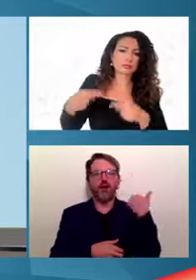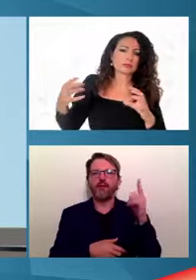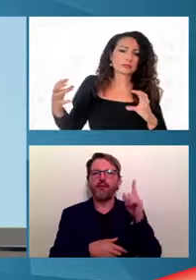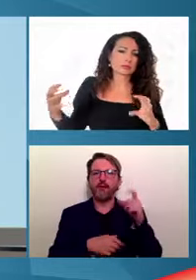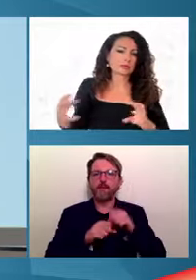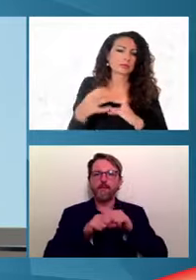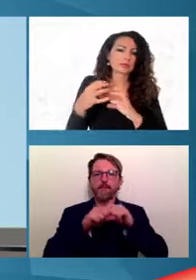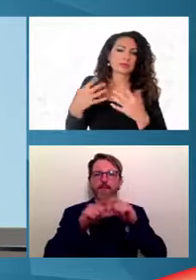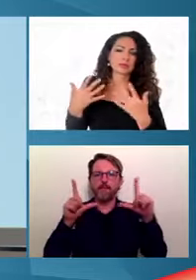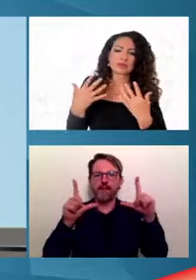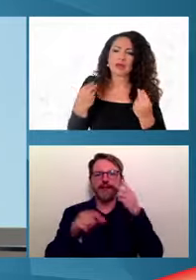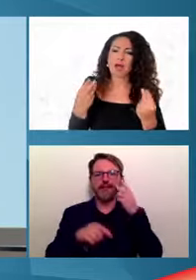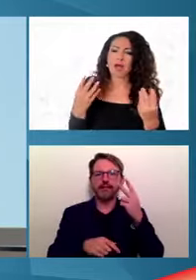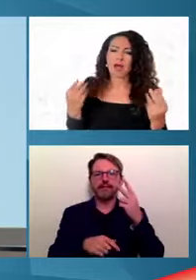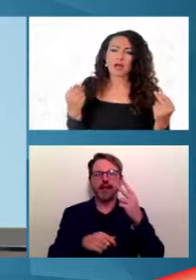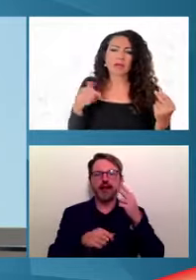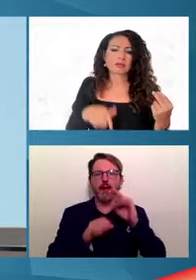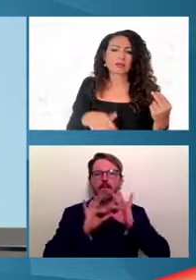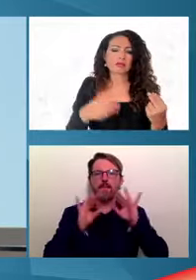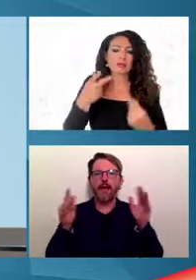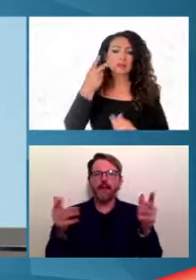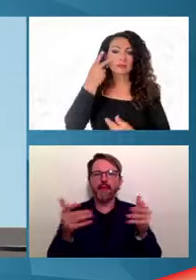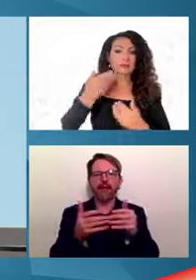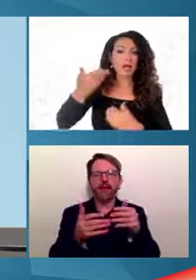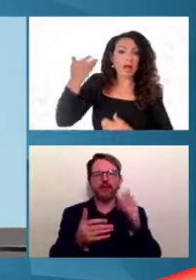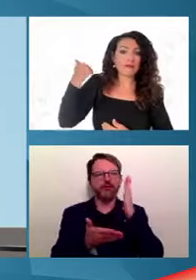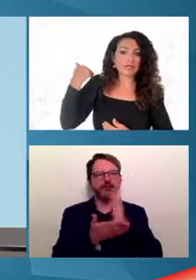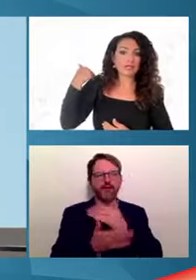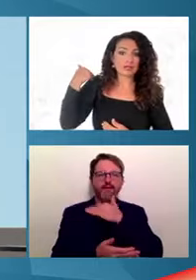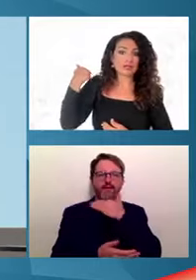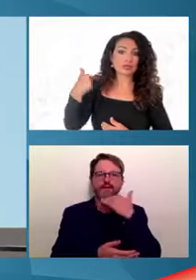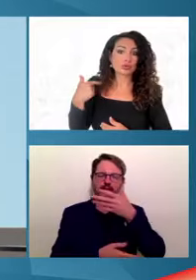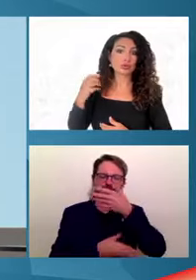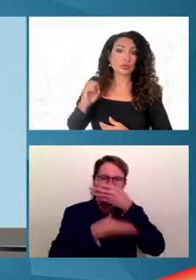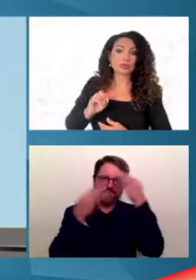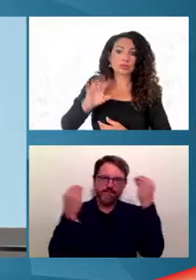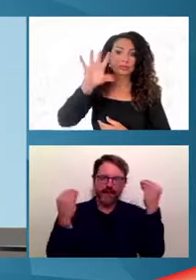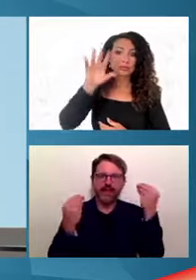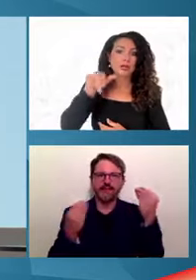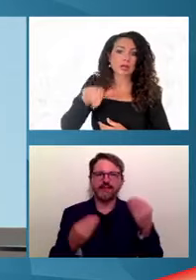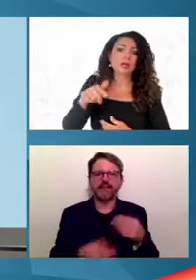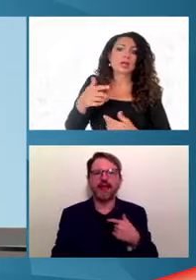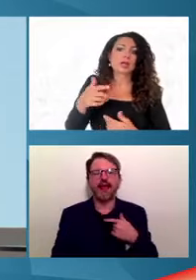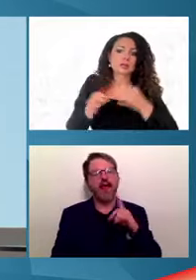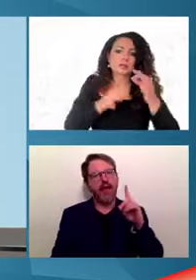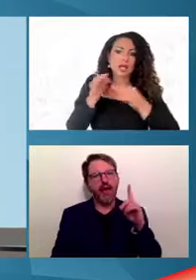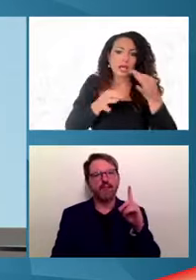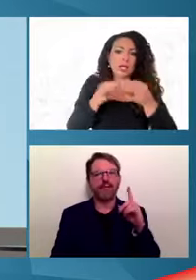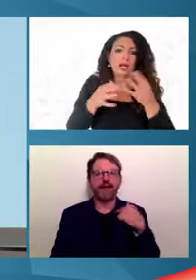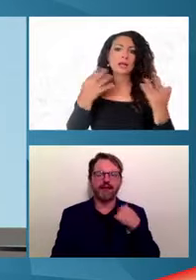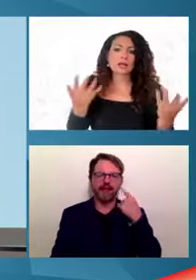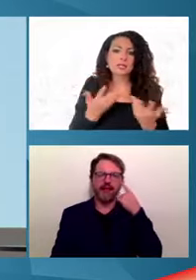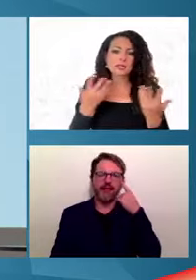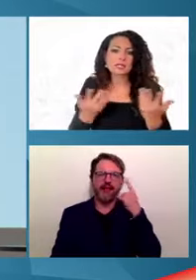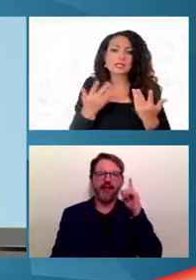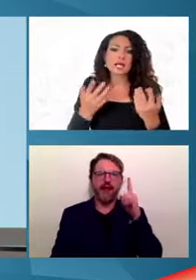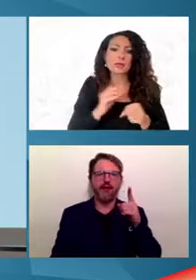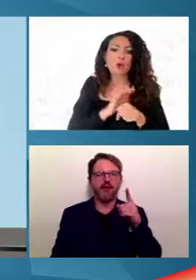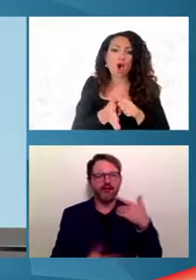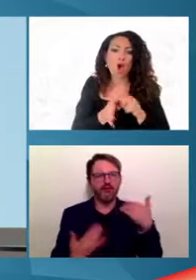Pandemie. Vieles haben wir ja schon wieder verdrängt oder vergessen. Aber ich denke, ganz